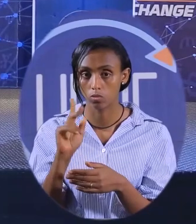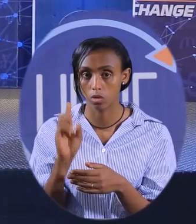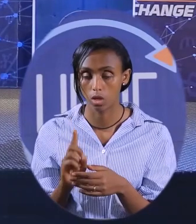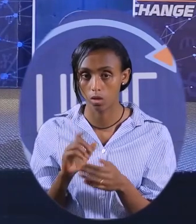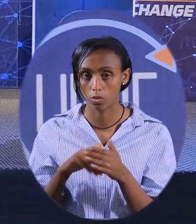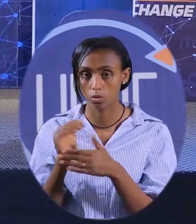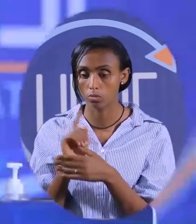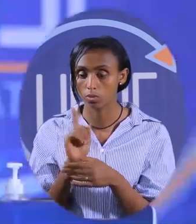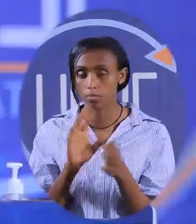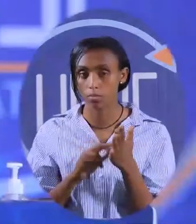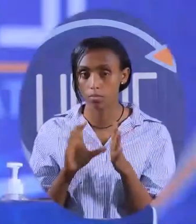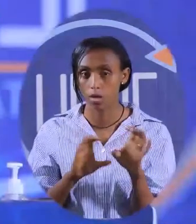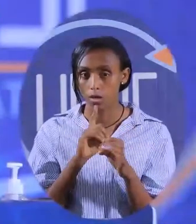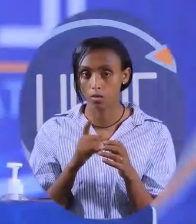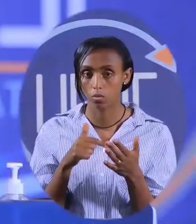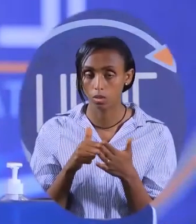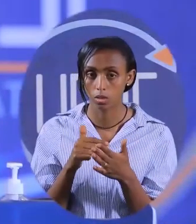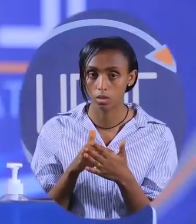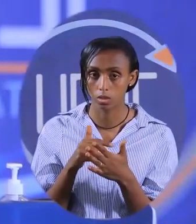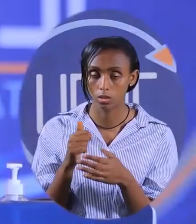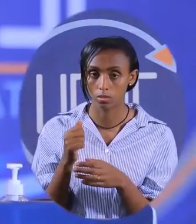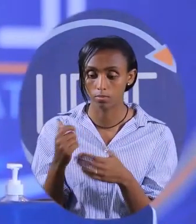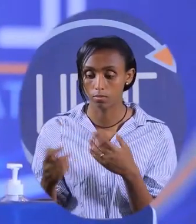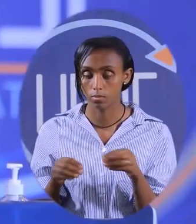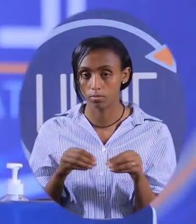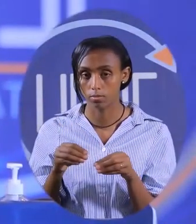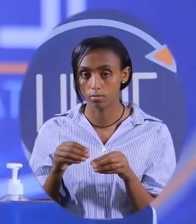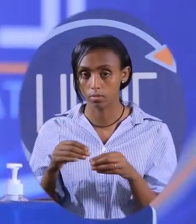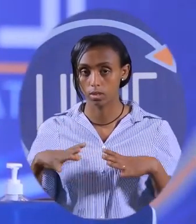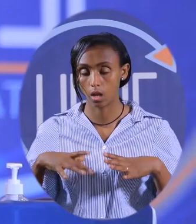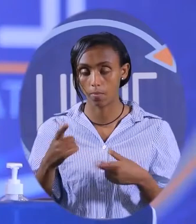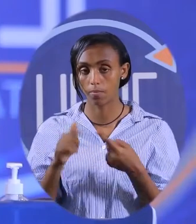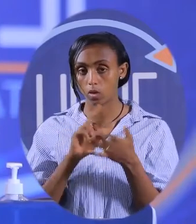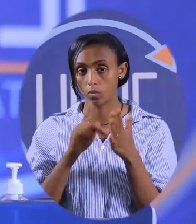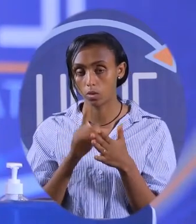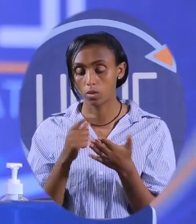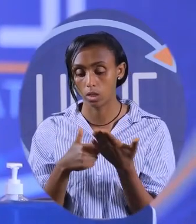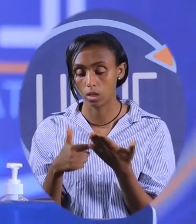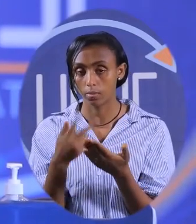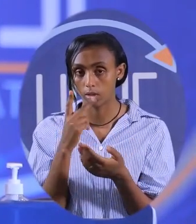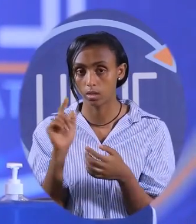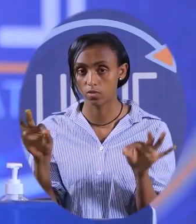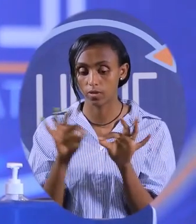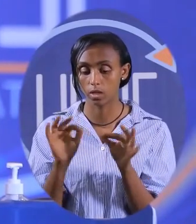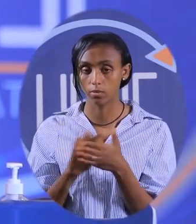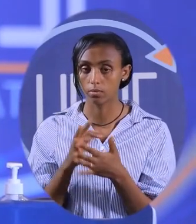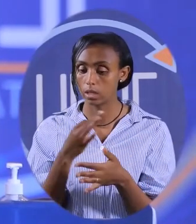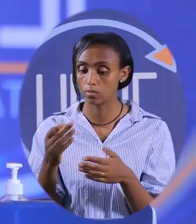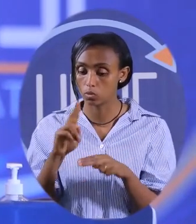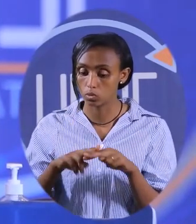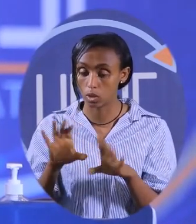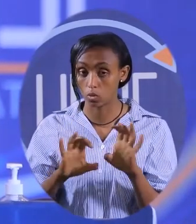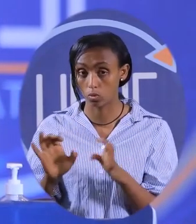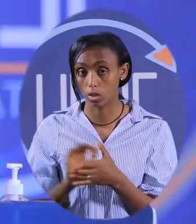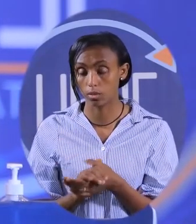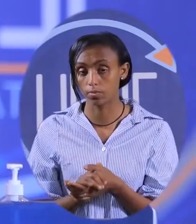ትንሽ ምን ማድረግ ወደ ኢንተርቴንመንት ማመጣ ነው ማለት ነው። ቤዚክ ነገር ስለሆነ እሱ ስለዚህ በደንብ ቁጭ አድርጎታል።